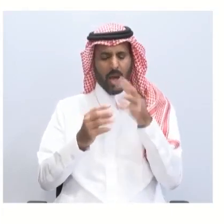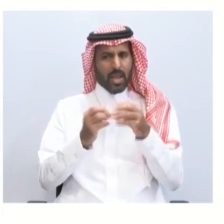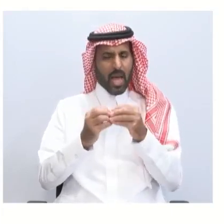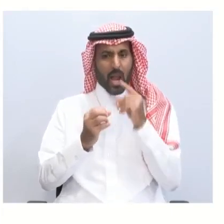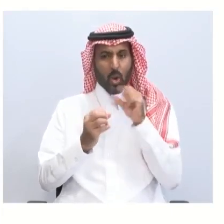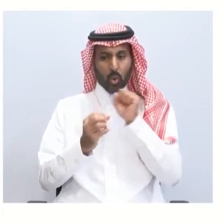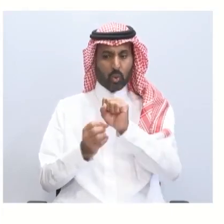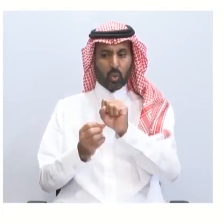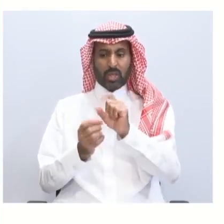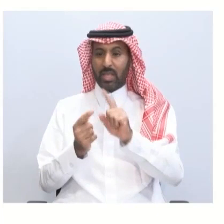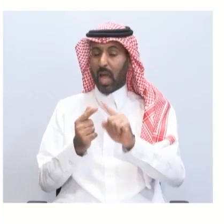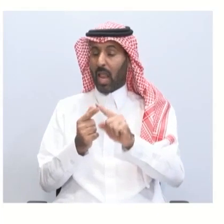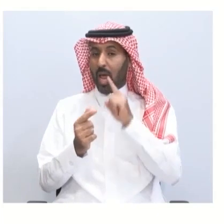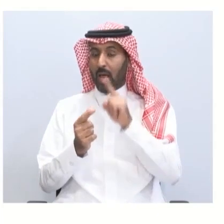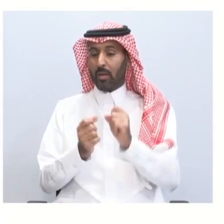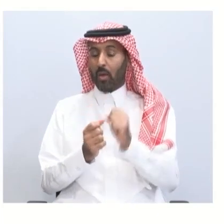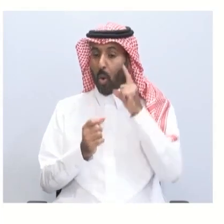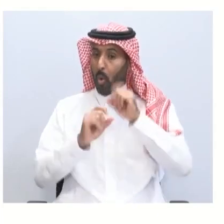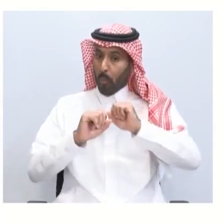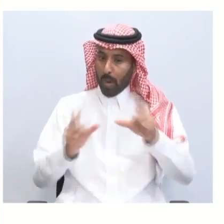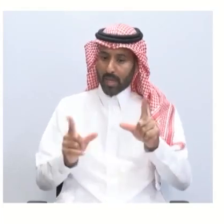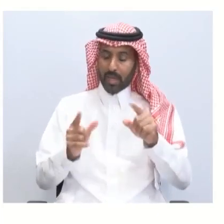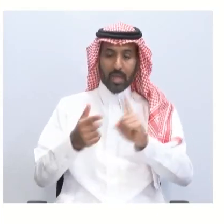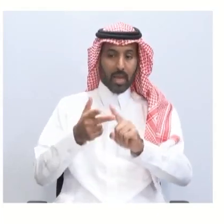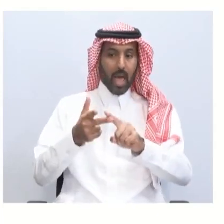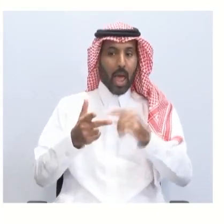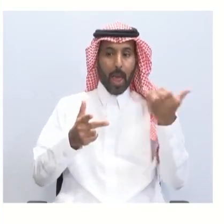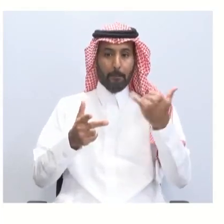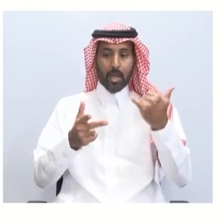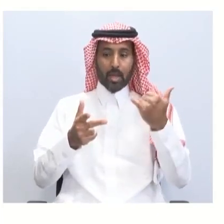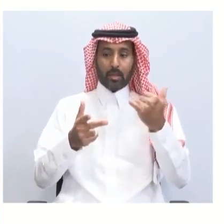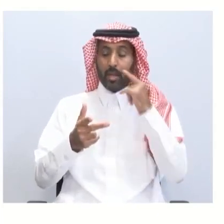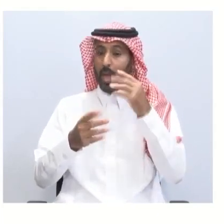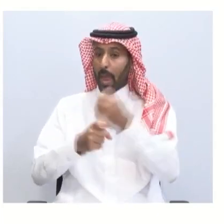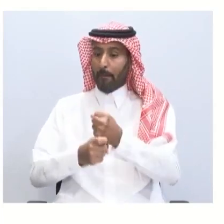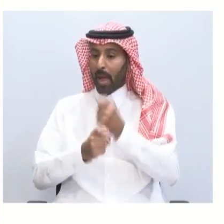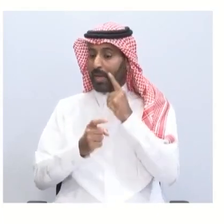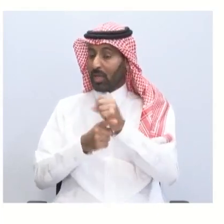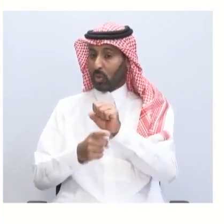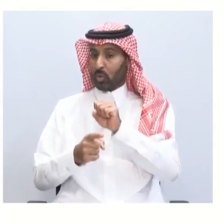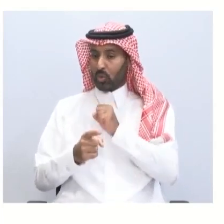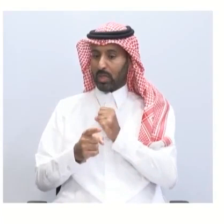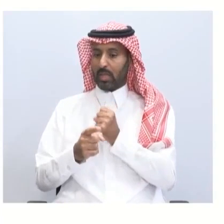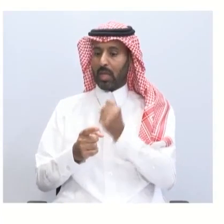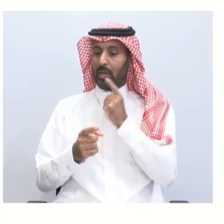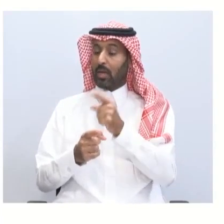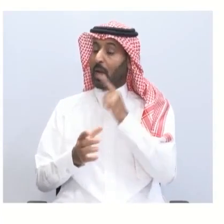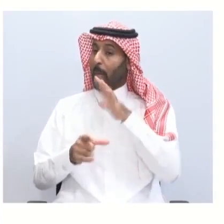بالخصوصيه ثالثا ابين اهميه حمايه خصوصيتي